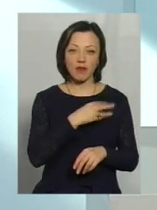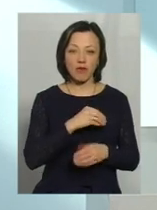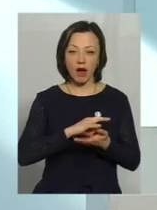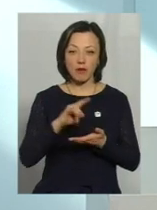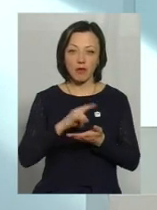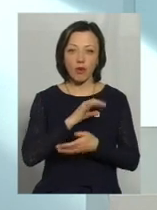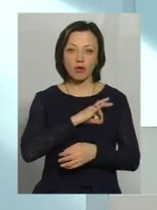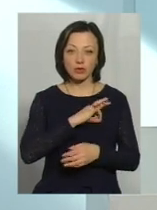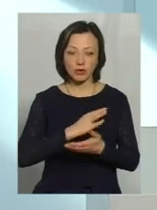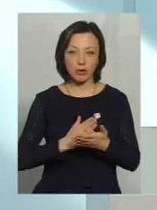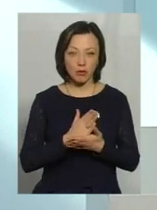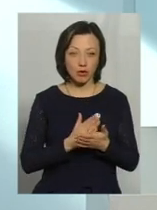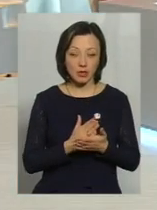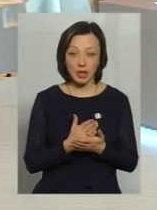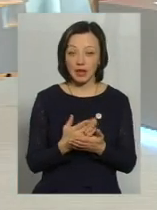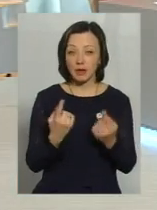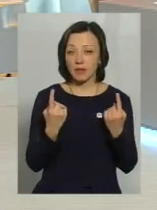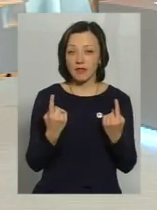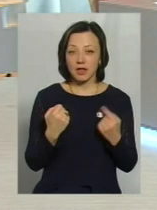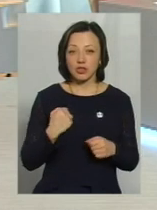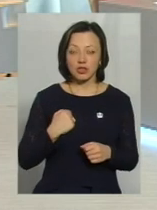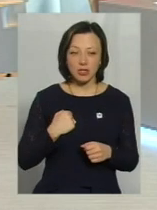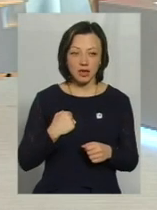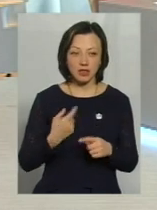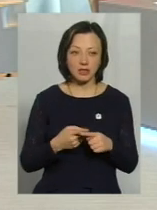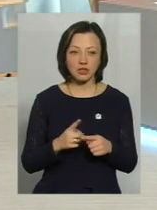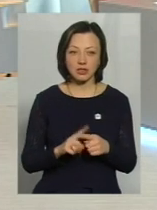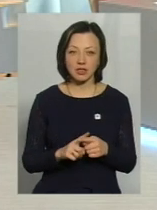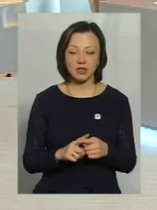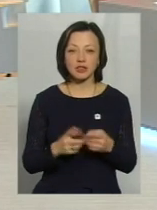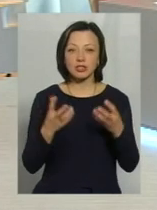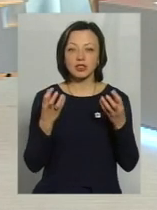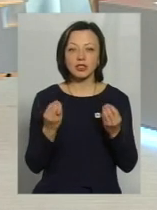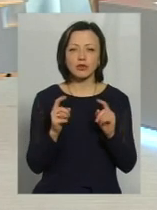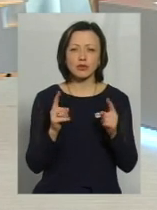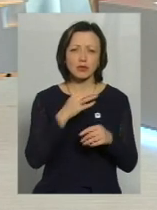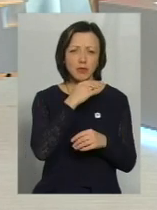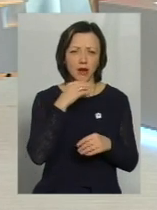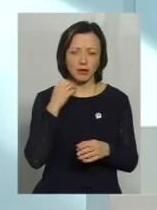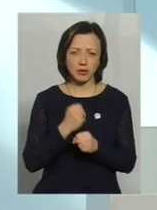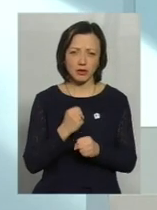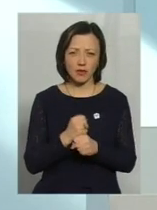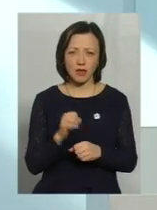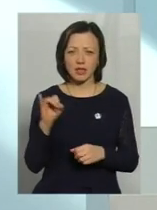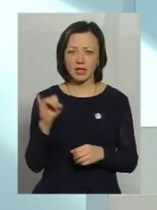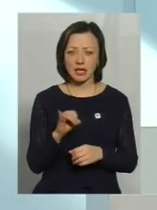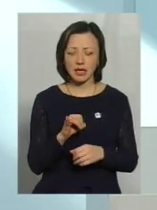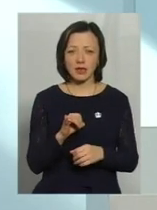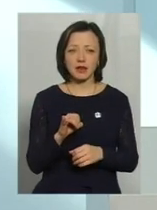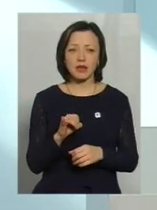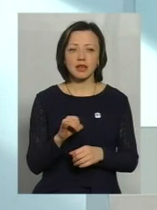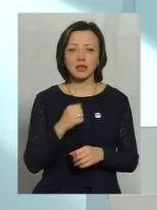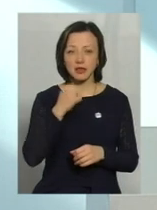вони користуються послугами. На превеликий жаль, воно ще в нас, нам треба дуже багато працювати і працювати всім.